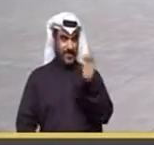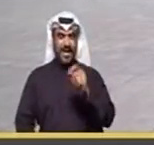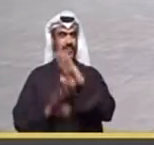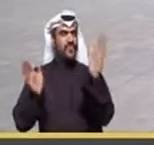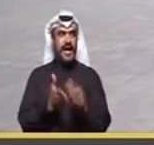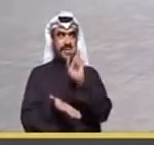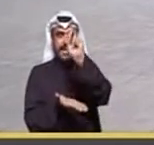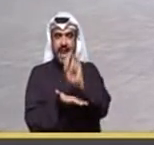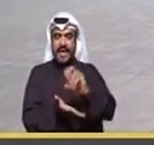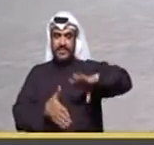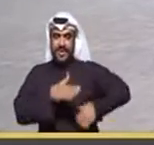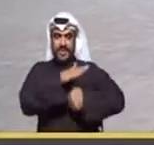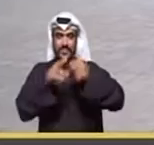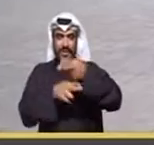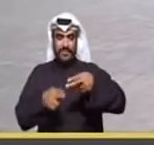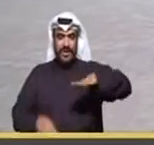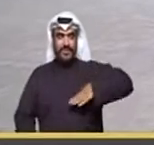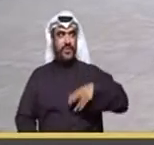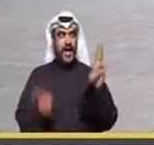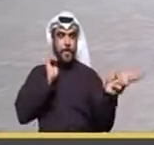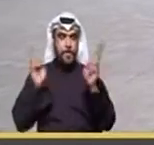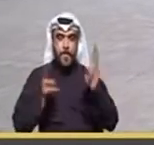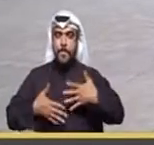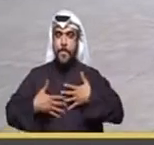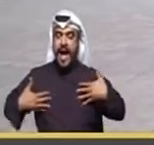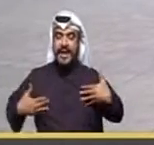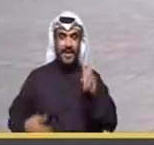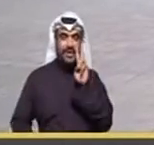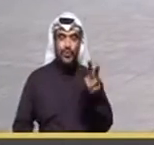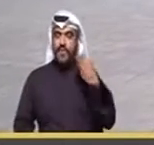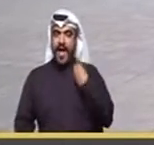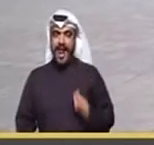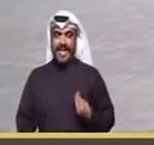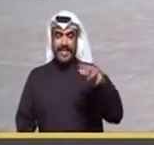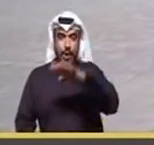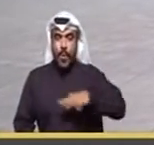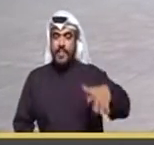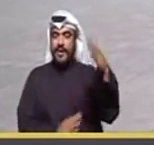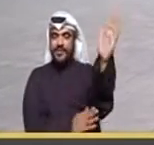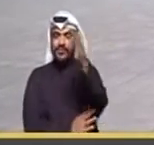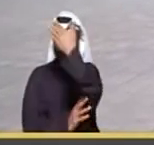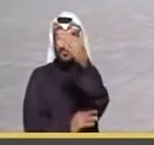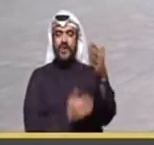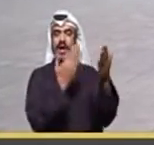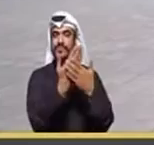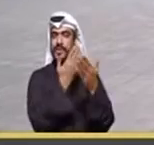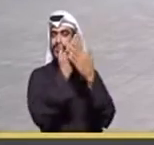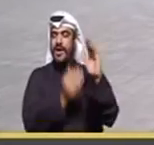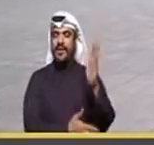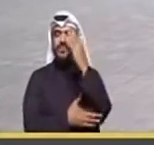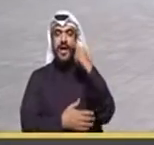يقام في قرية الشيخ صباح الأحمد التراثية من مهرجانات وكرنفالات كما نرى بالصورة، يعني